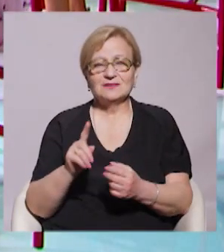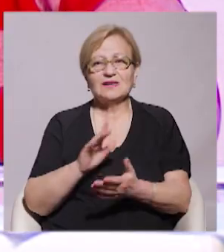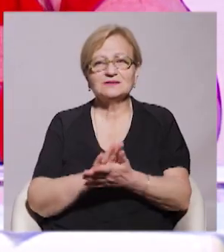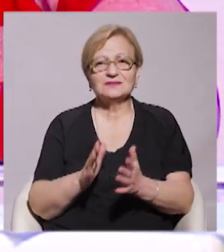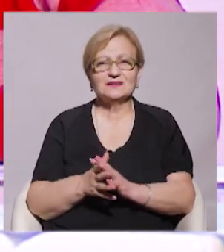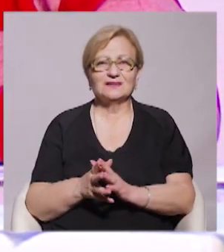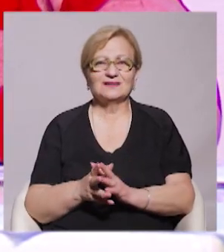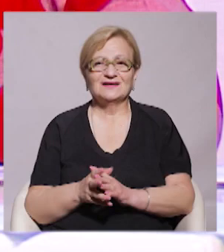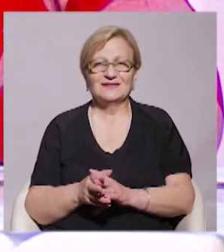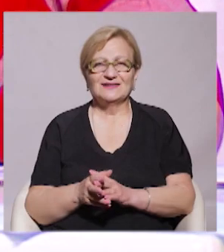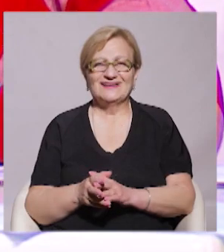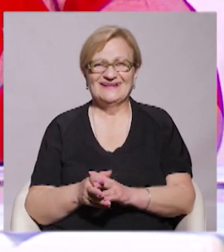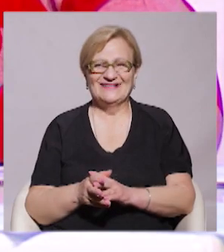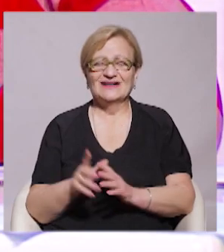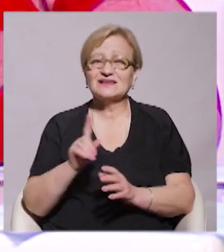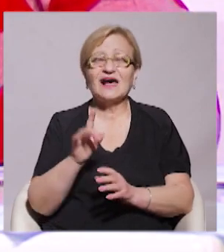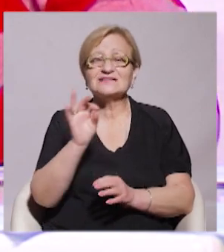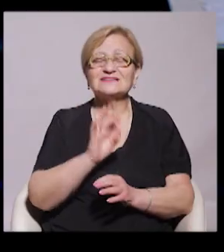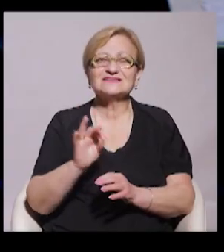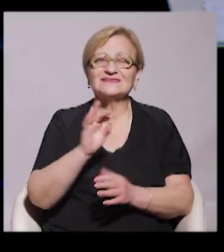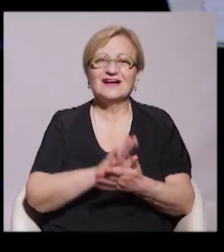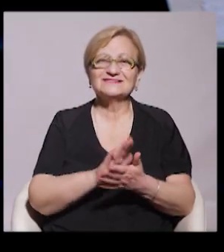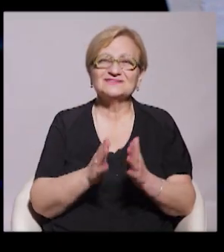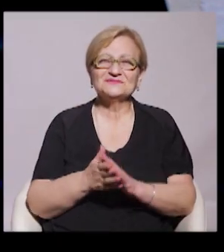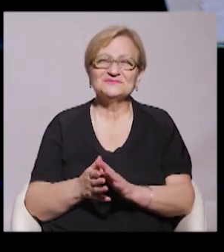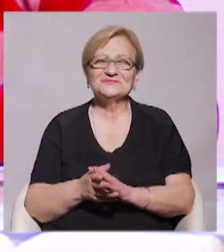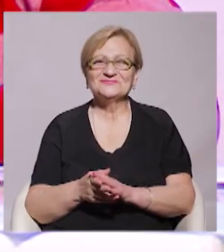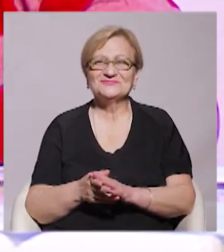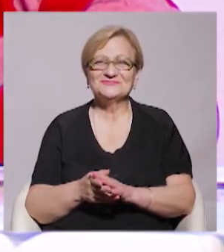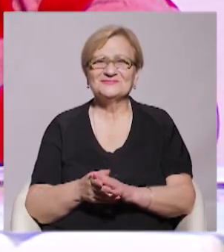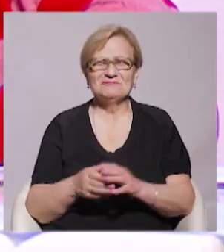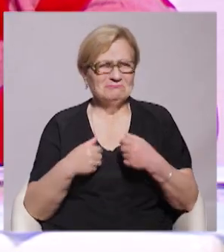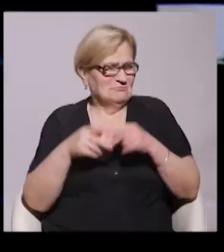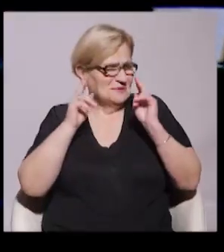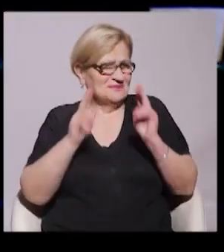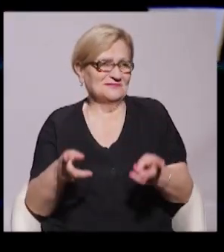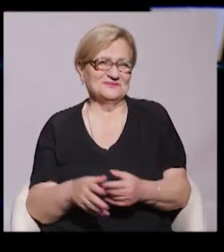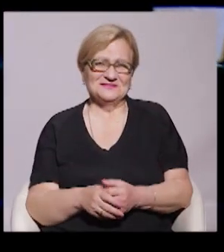შევთანხმდით? ჰა? რაზე შევთანხმდით, ერთი მითხარი. ვერც.